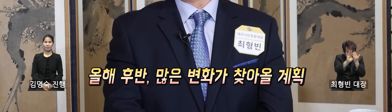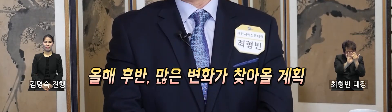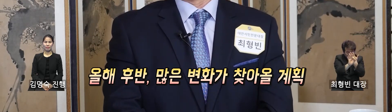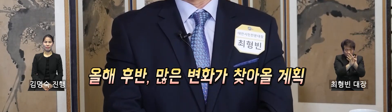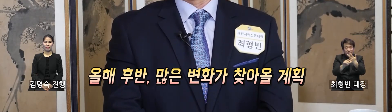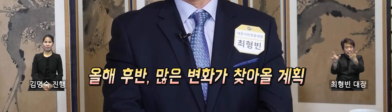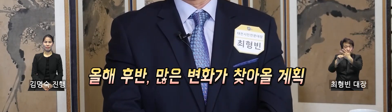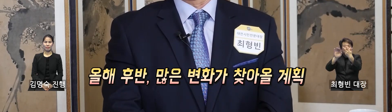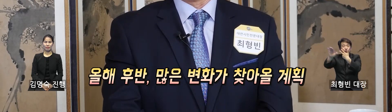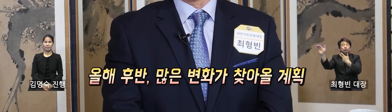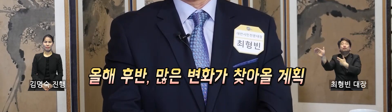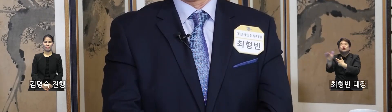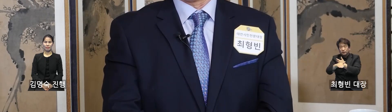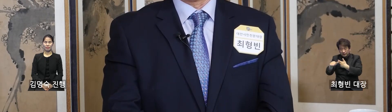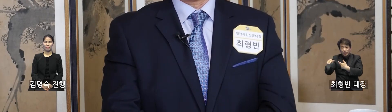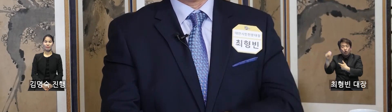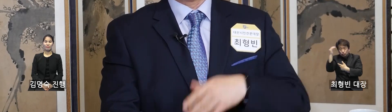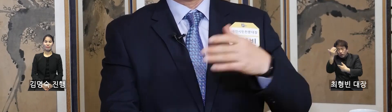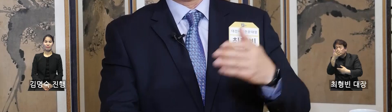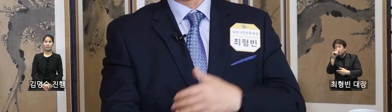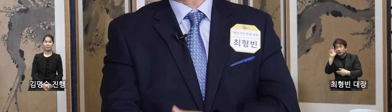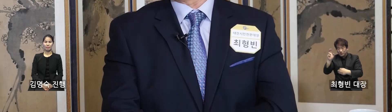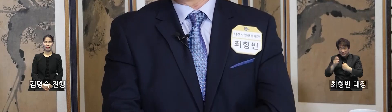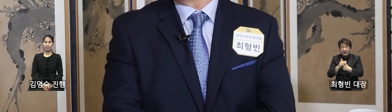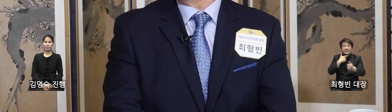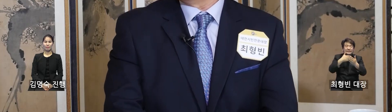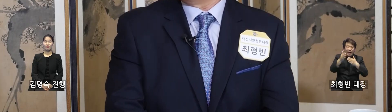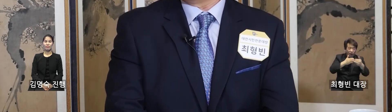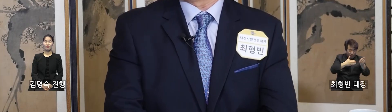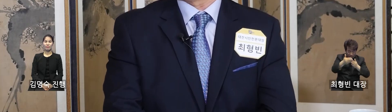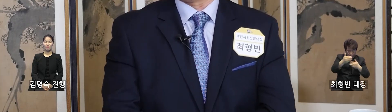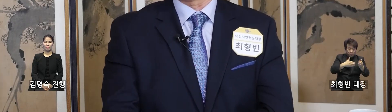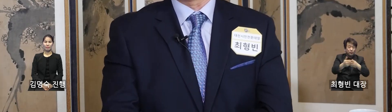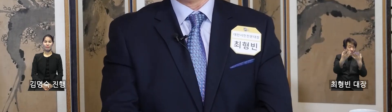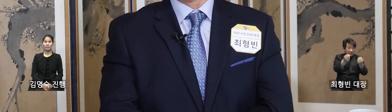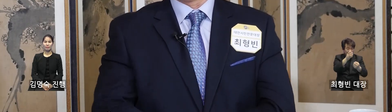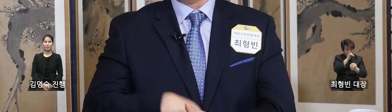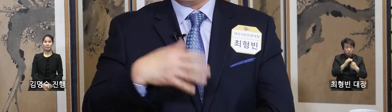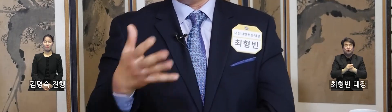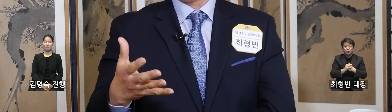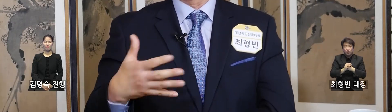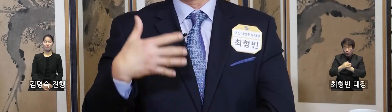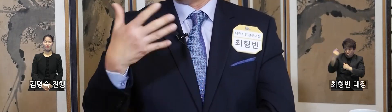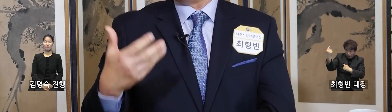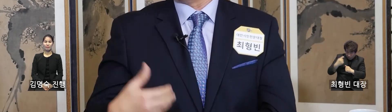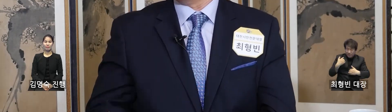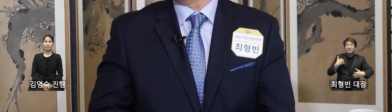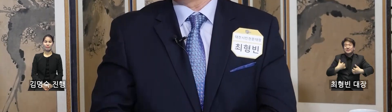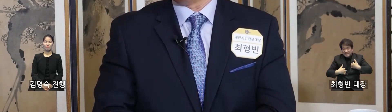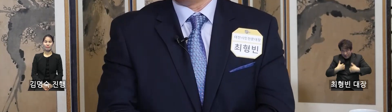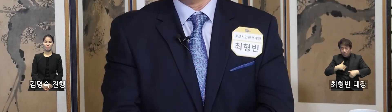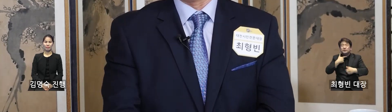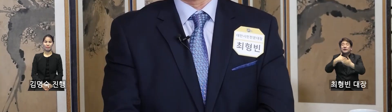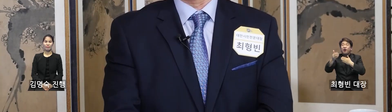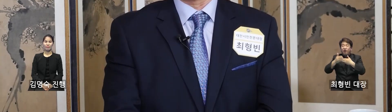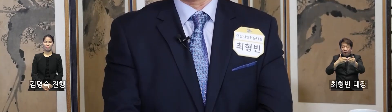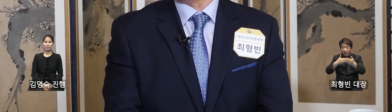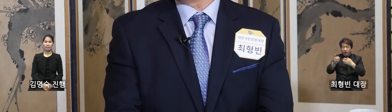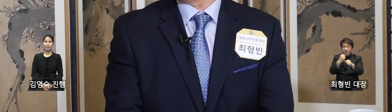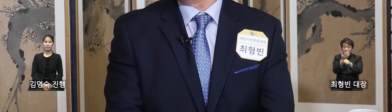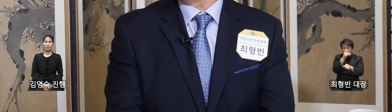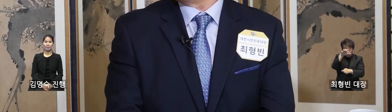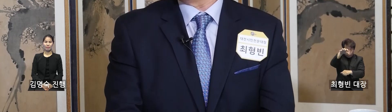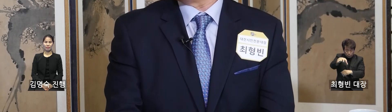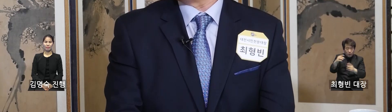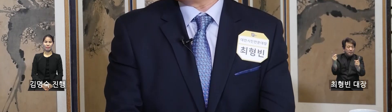변화의 아 있을 겁니다 그래서 체험시설 도 많이 생기구요 그래도 와서 즐기고 체험할수 있는 시설로 많이 피버